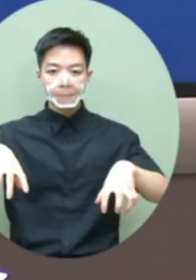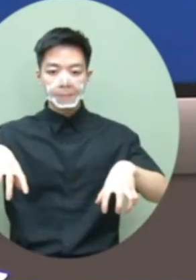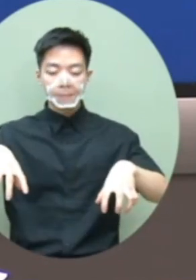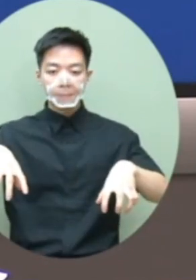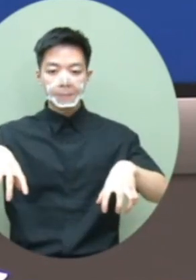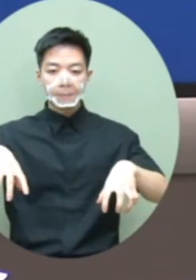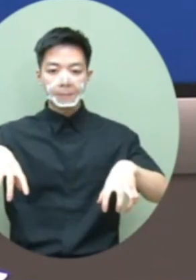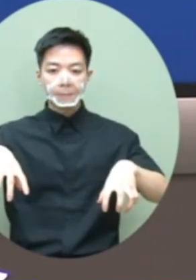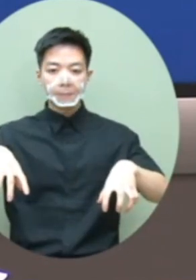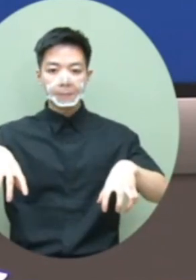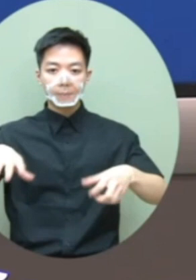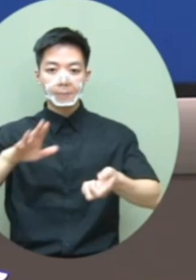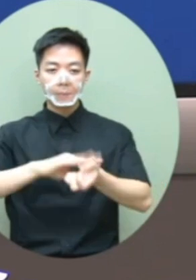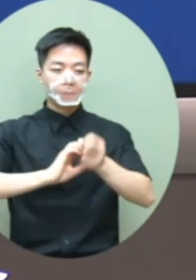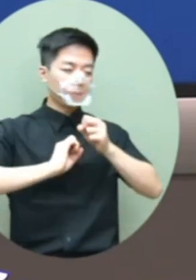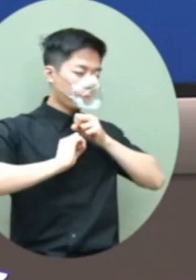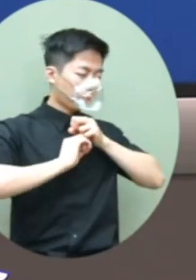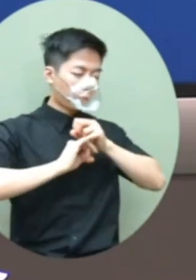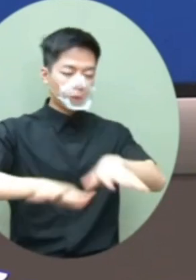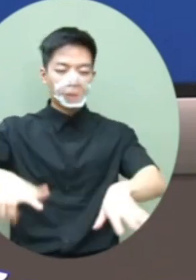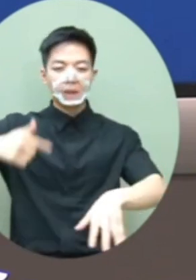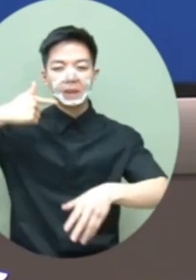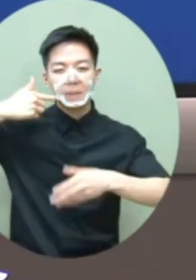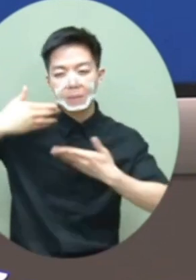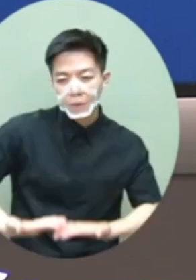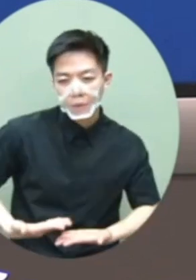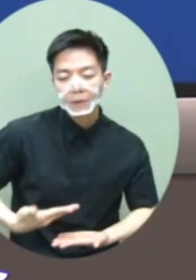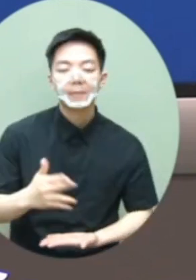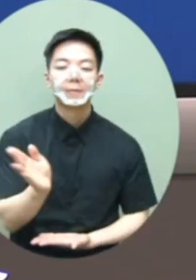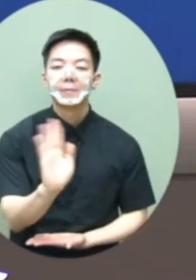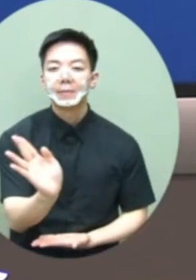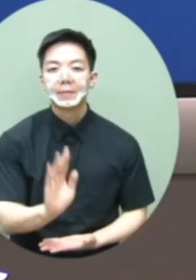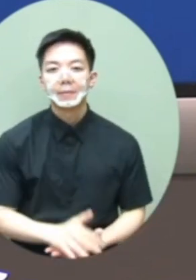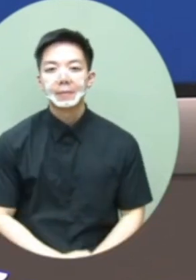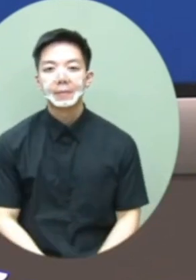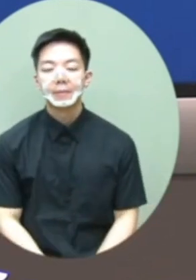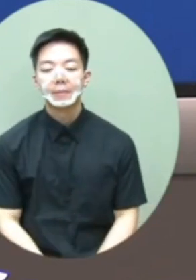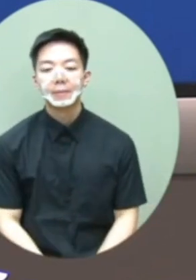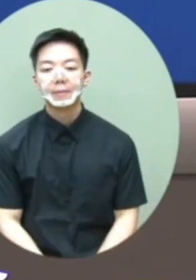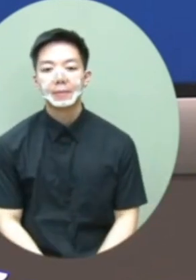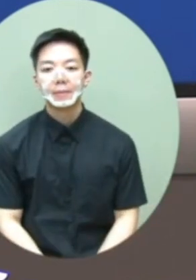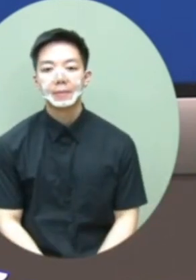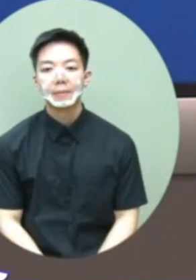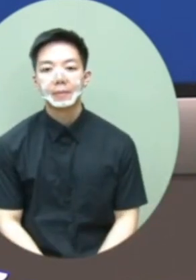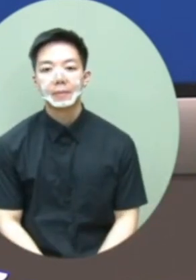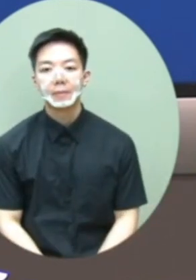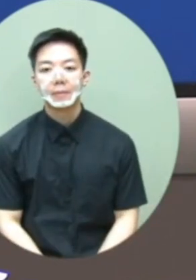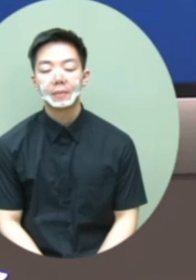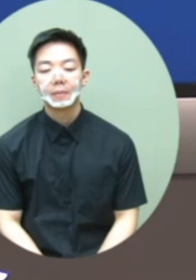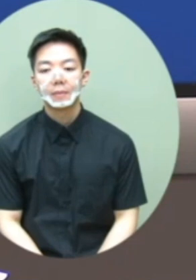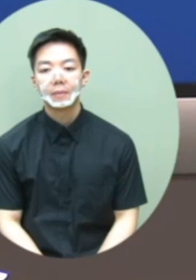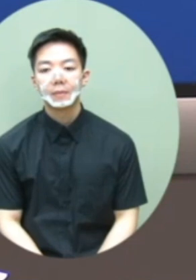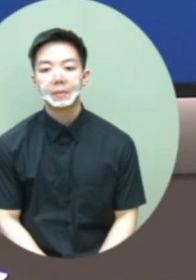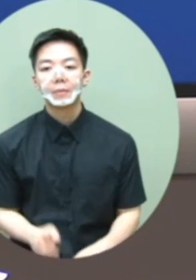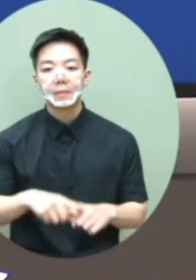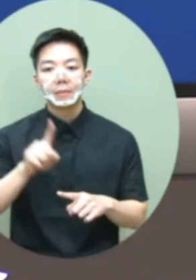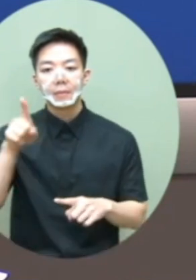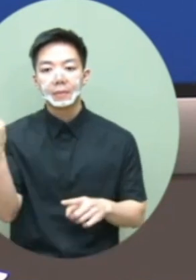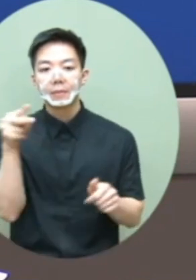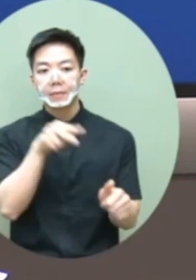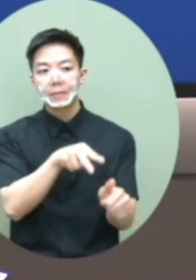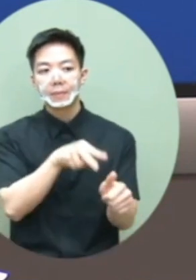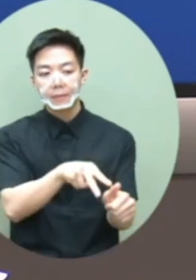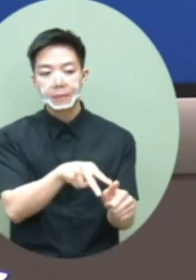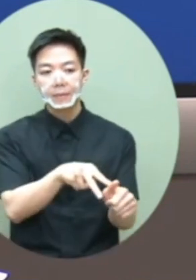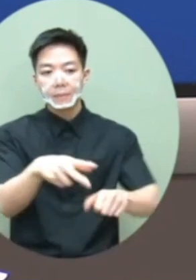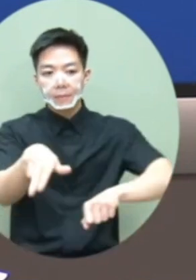是多得那麼緊要這些隱性的傳播鏈，這個跟我們其他的監測指標都吻合的，現